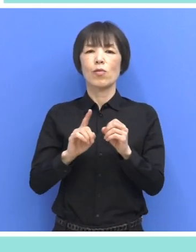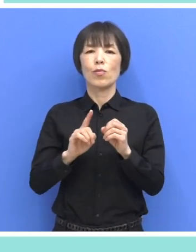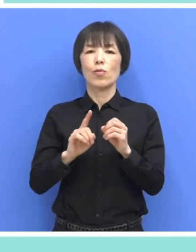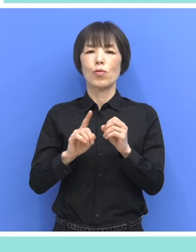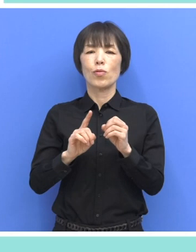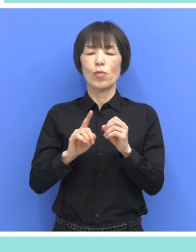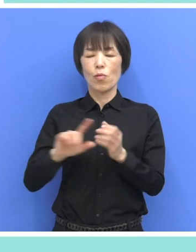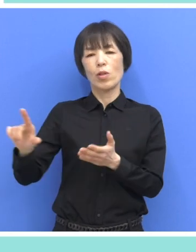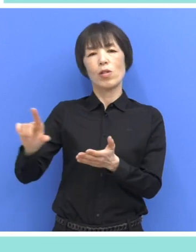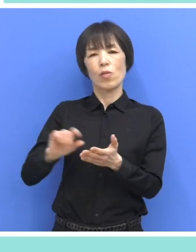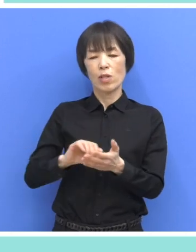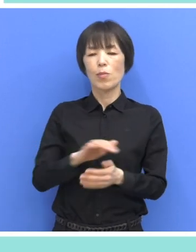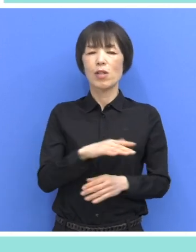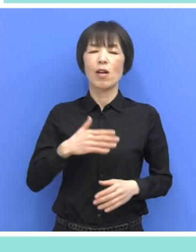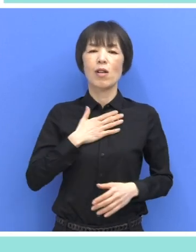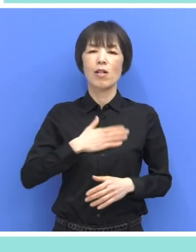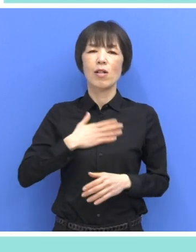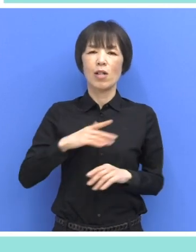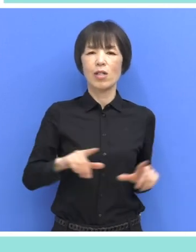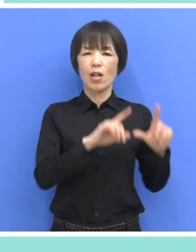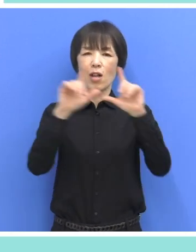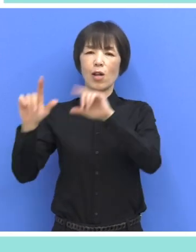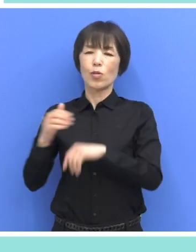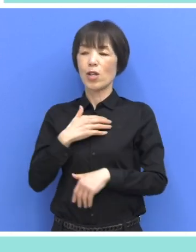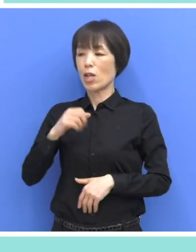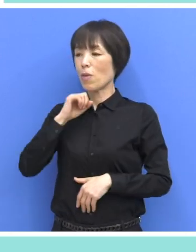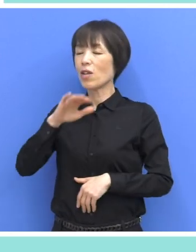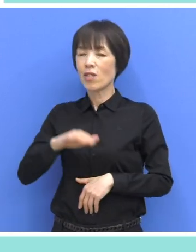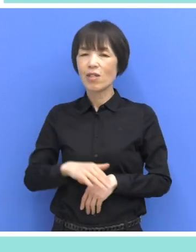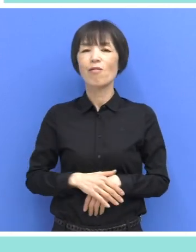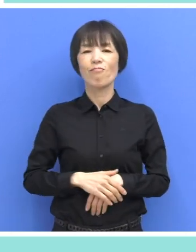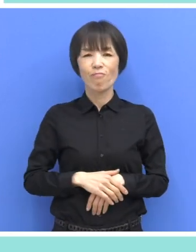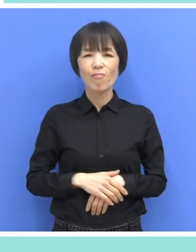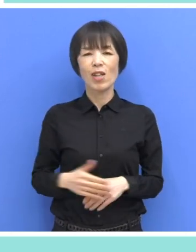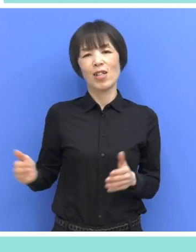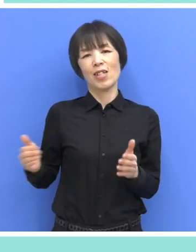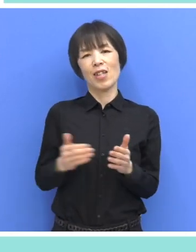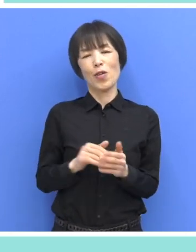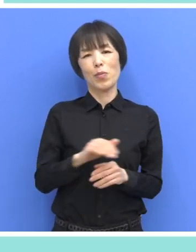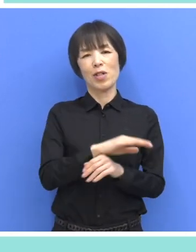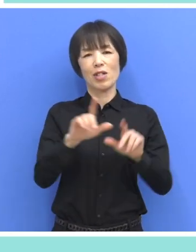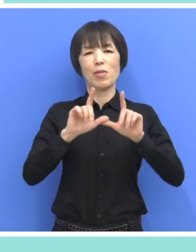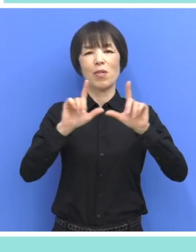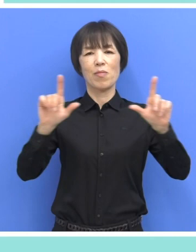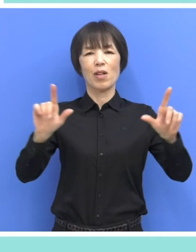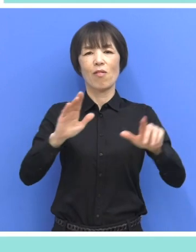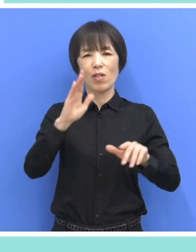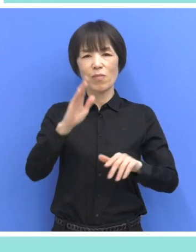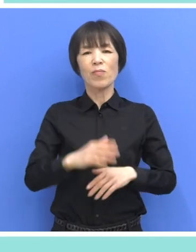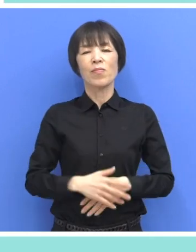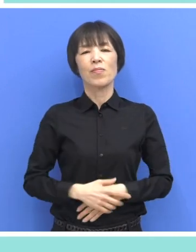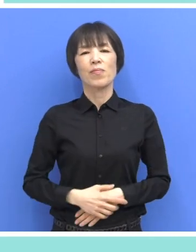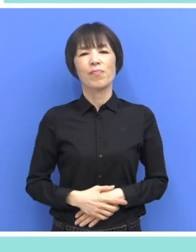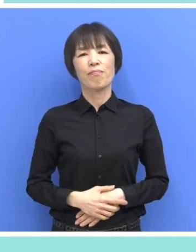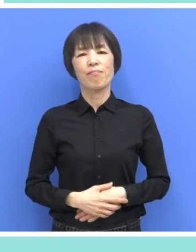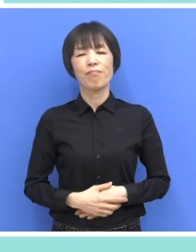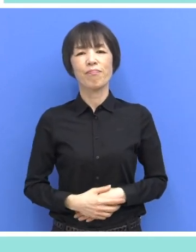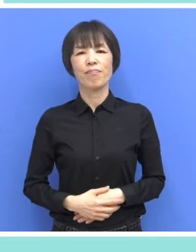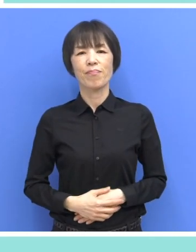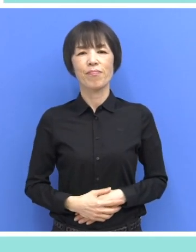快適に生活できるといいですね。 そうですね。 それでは市長、最後に市民の皆様に向けてメッセージをお願いします。